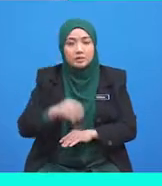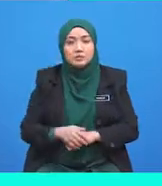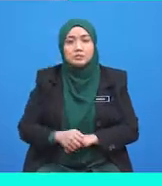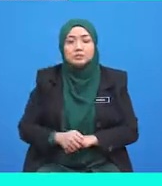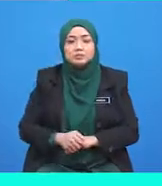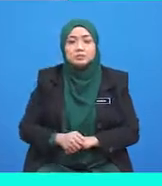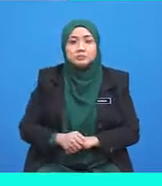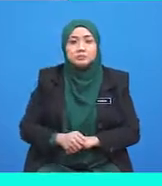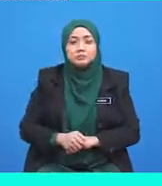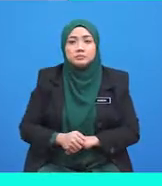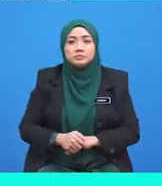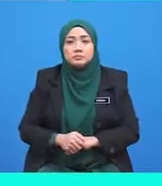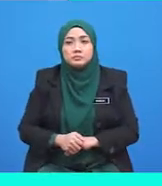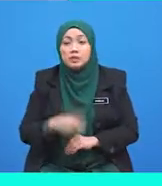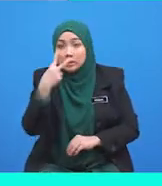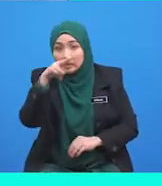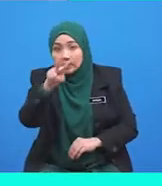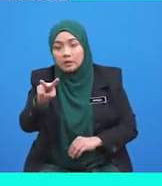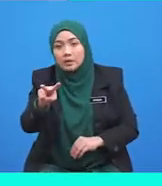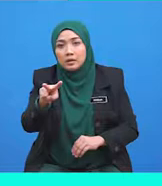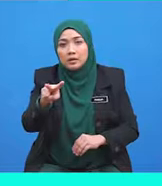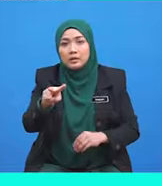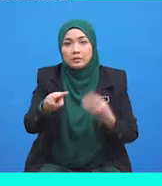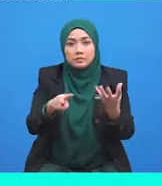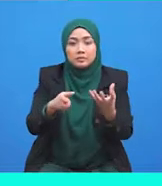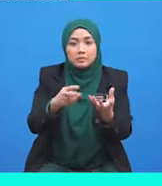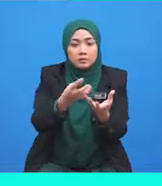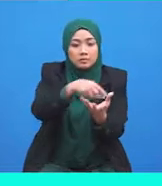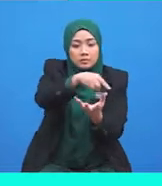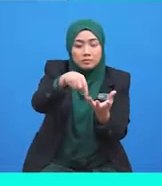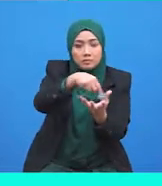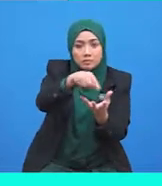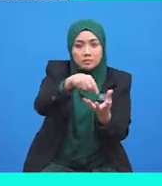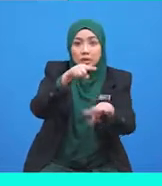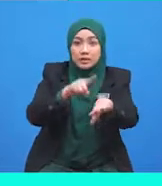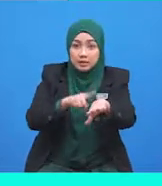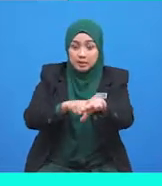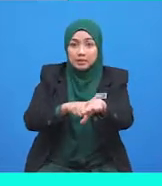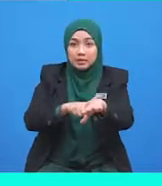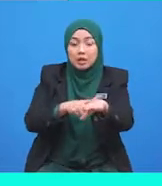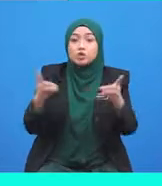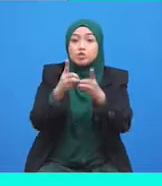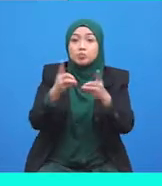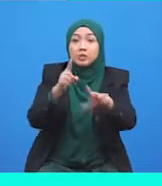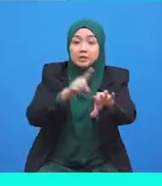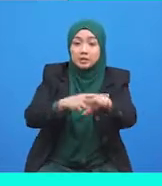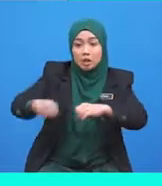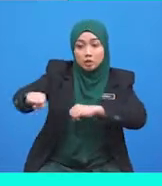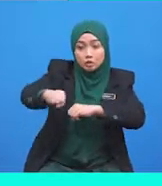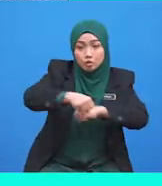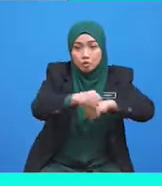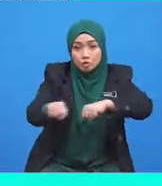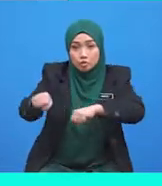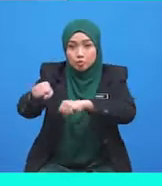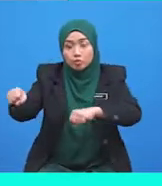Seterusnya, murid-murid amati pula tembikar dari Delta Sungai Merah, Vietnam bertarikh abad ke-15 Masihi yang ditemukan